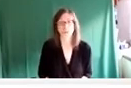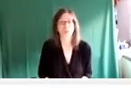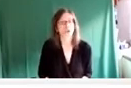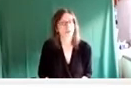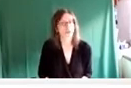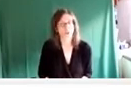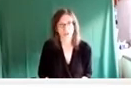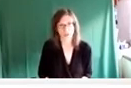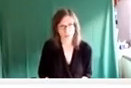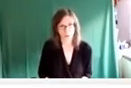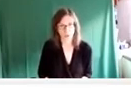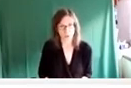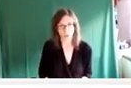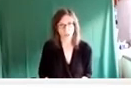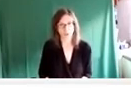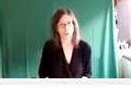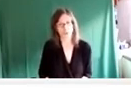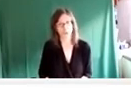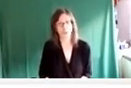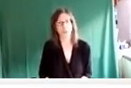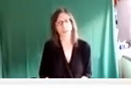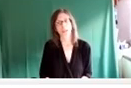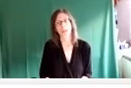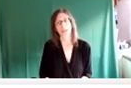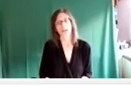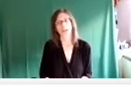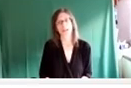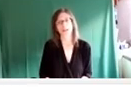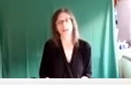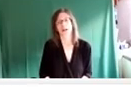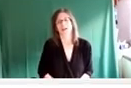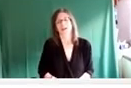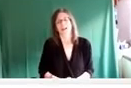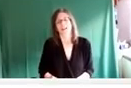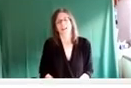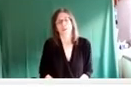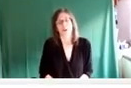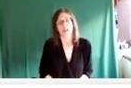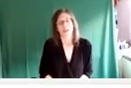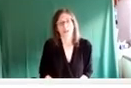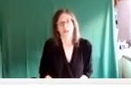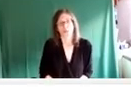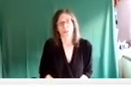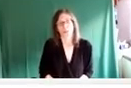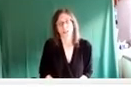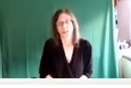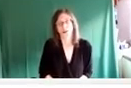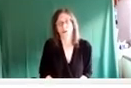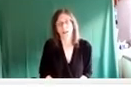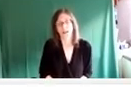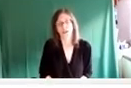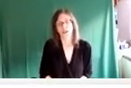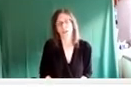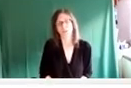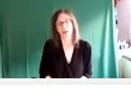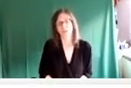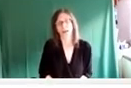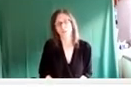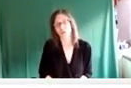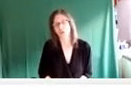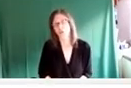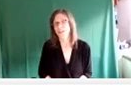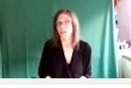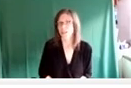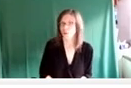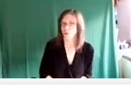programmation qui peuvent être utilisés pour améliorer la reproductibilité de ces analyses. L'important, c'est de choisir un langage qui permet à